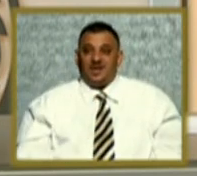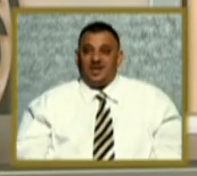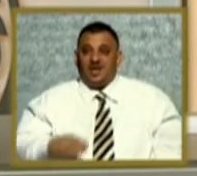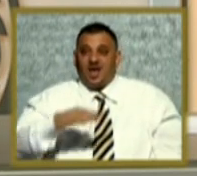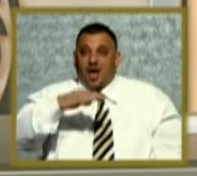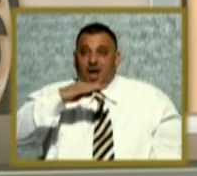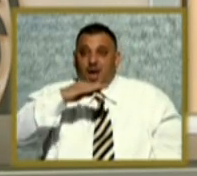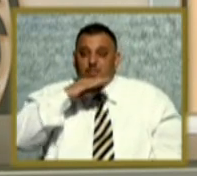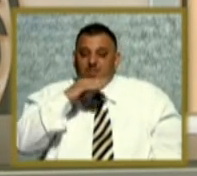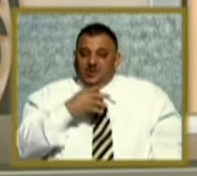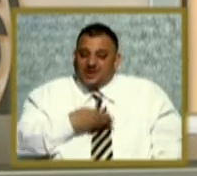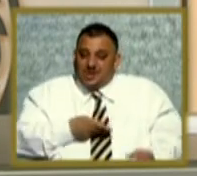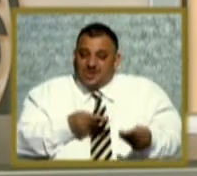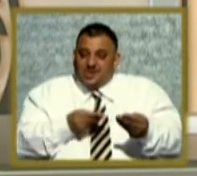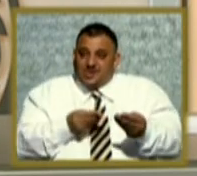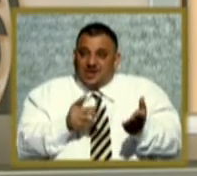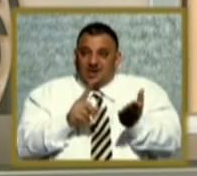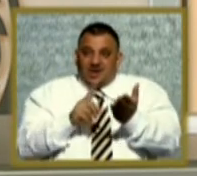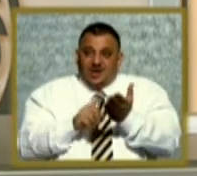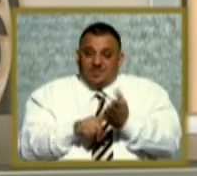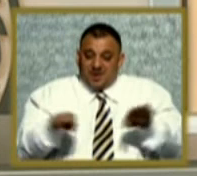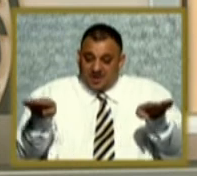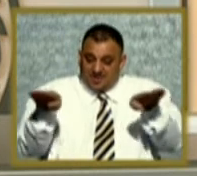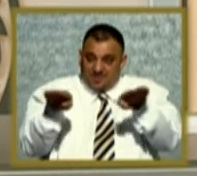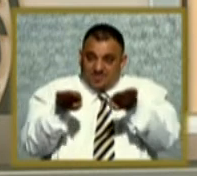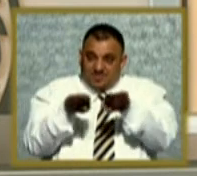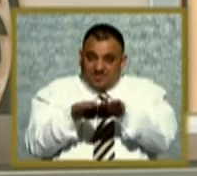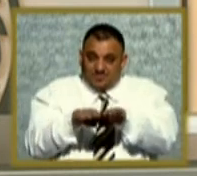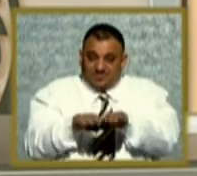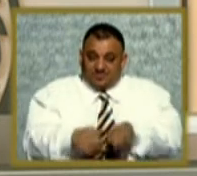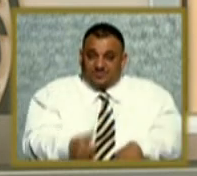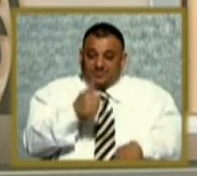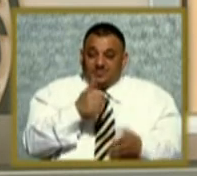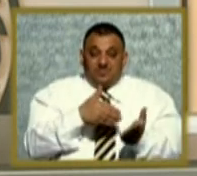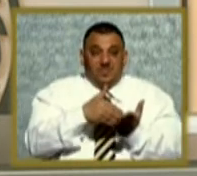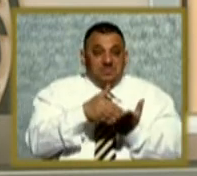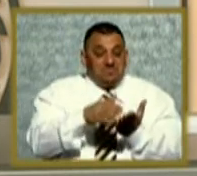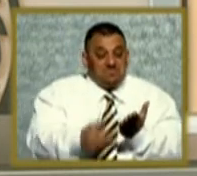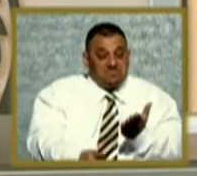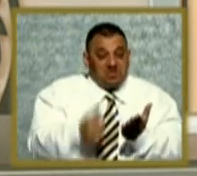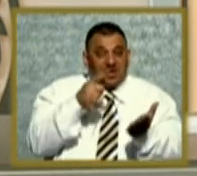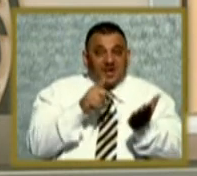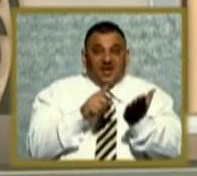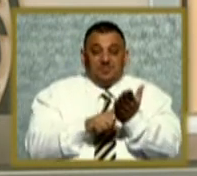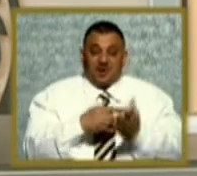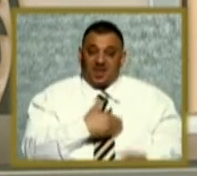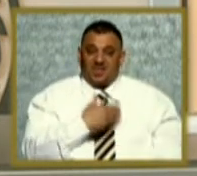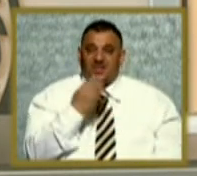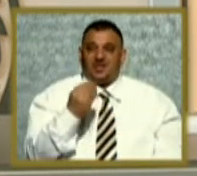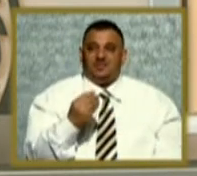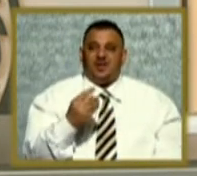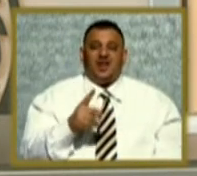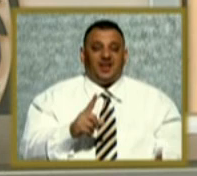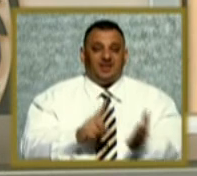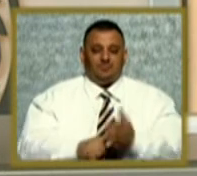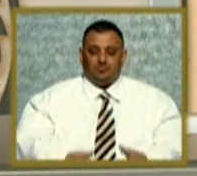في نفوسهم تجاهك شيء، فلما يرون العدل منك هذا ويرون هالسماحة منك ويرون هالطيبة منك إن شاء الله